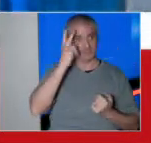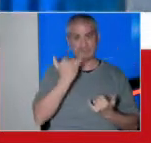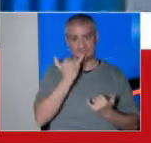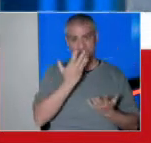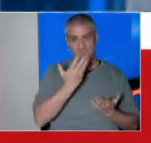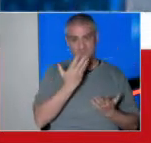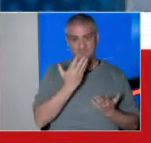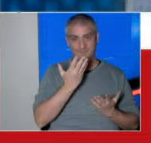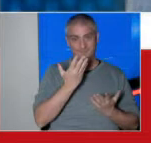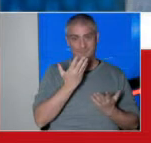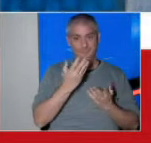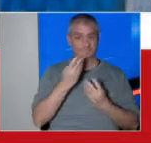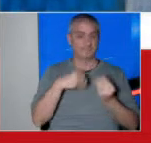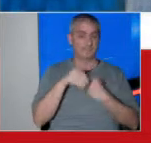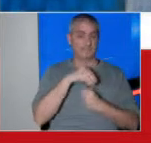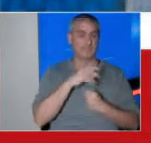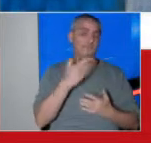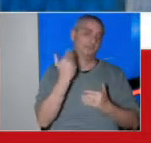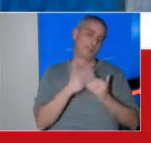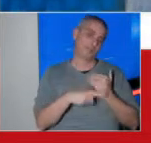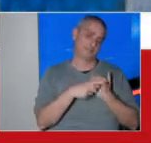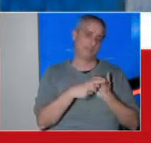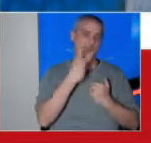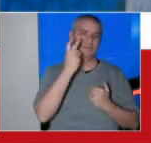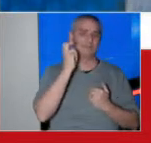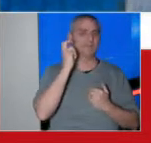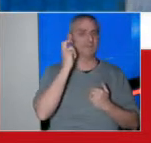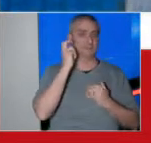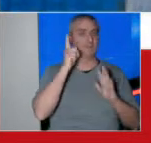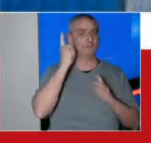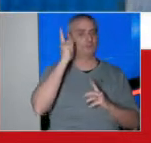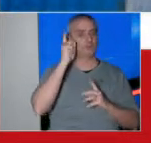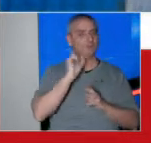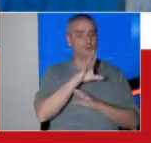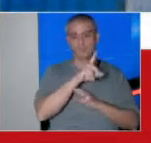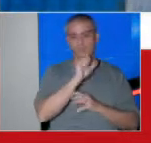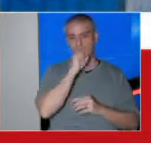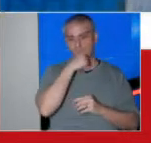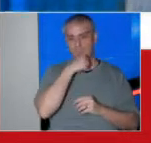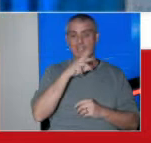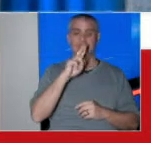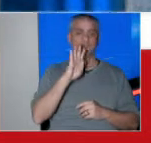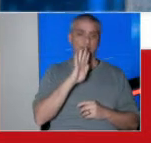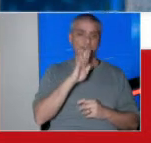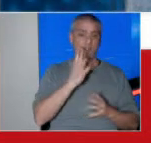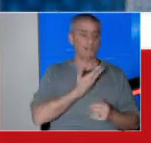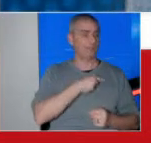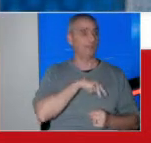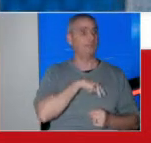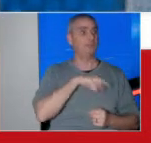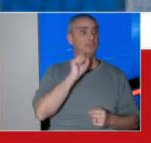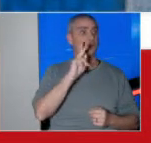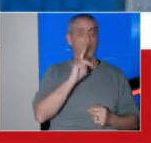כמובן שתסתדר. פרידה מרגשת, בתום 27 שנות שידור, המגיש הוותיק רזי ברקאי, זוכה פרס